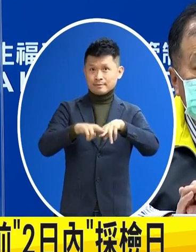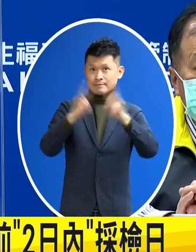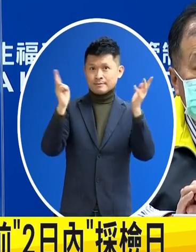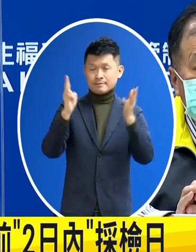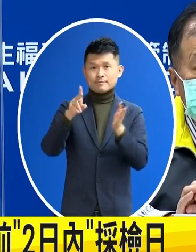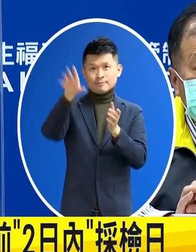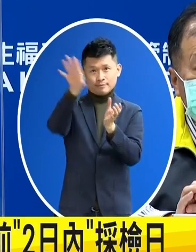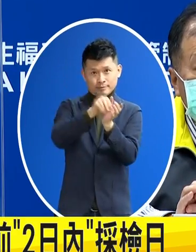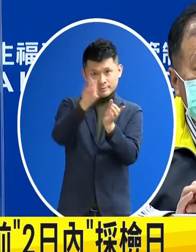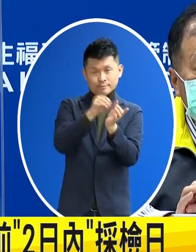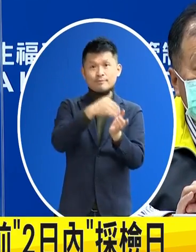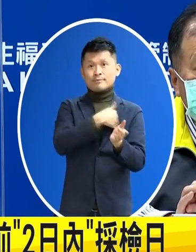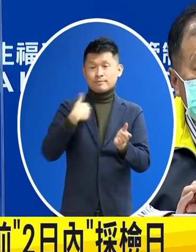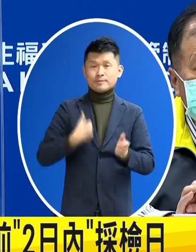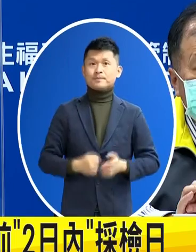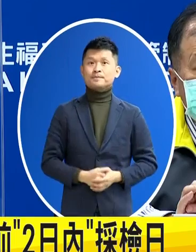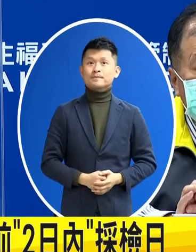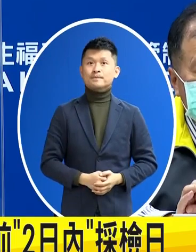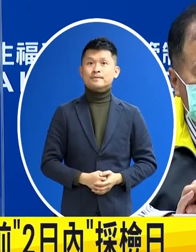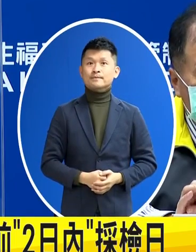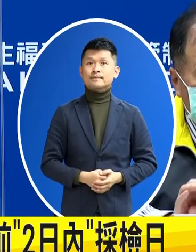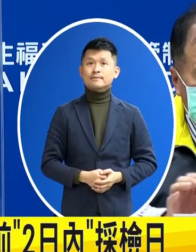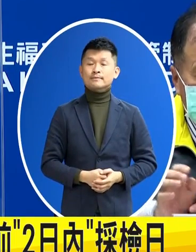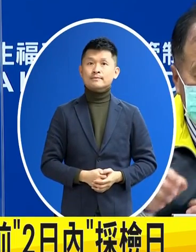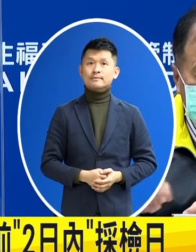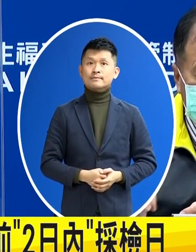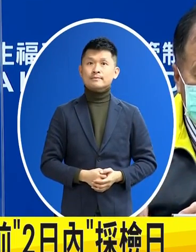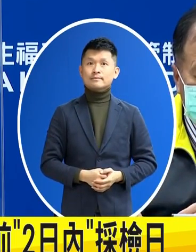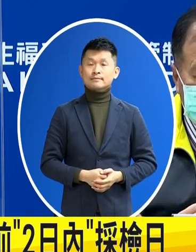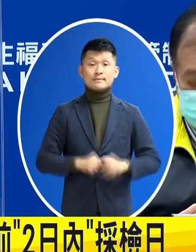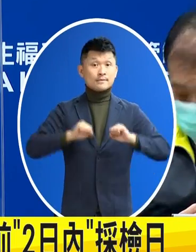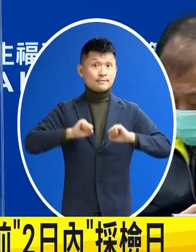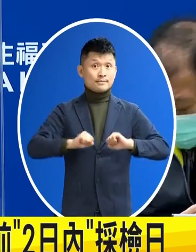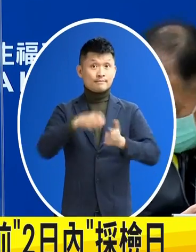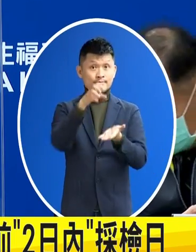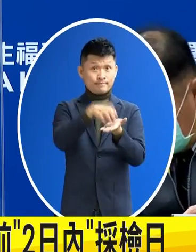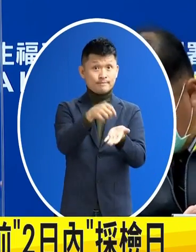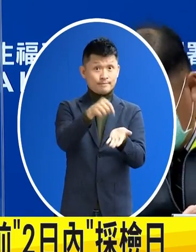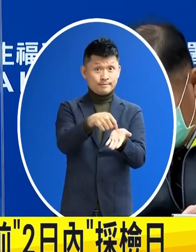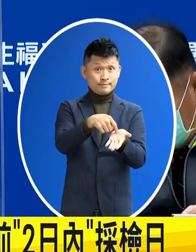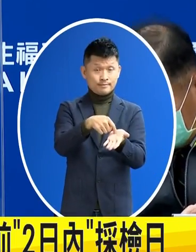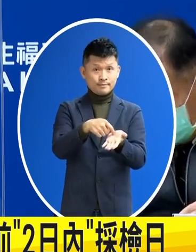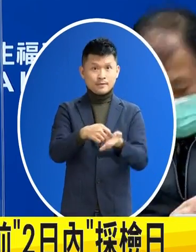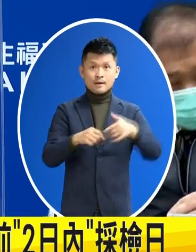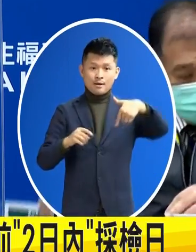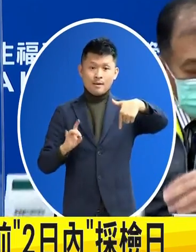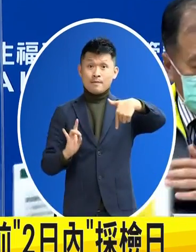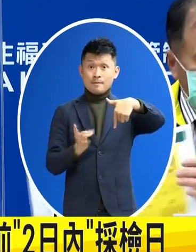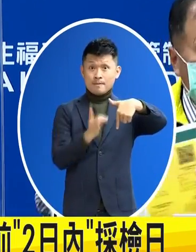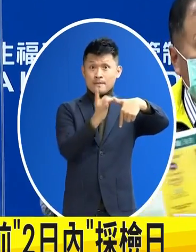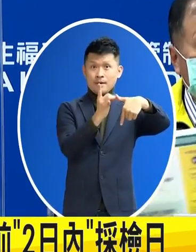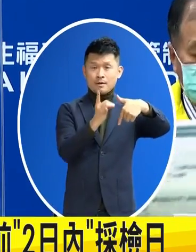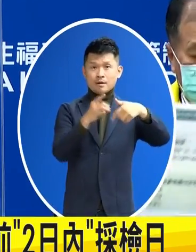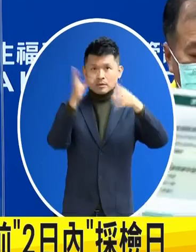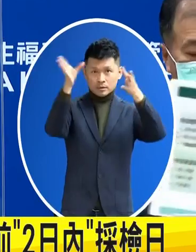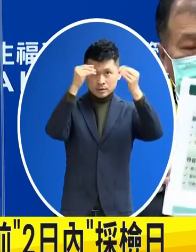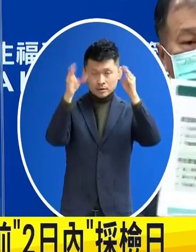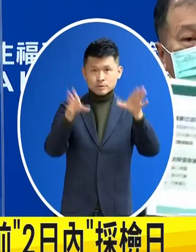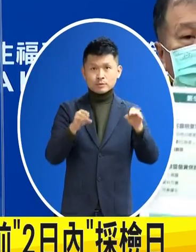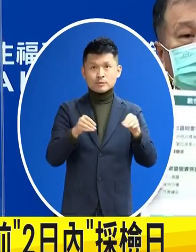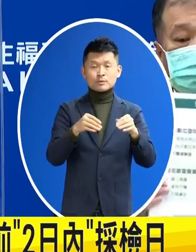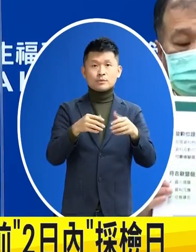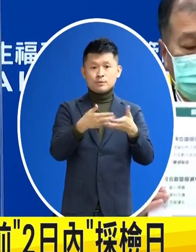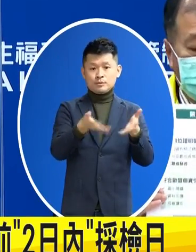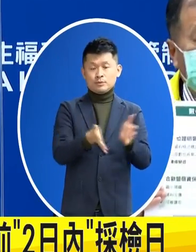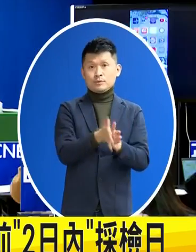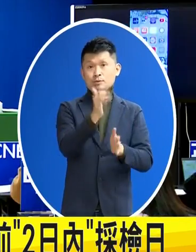下载。那有关这样的一个健康证明，我们是请庞一鸣资讯组的副局长来跟我们